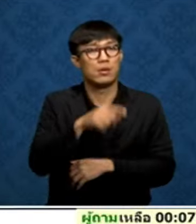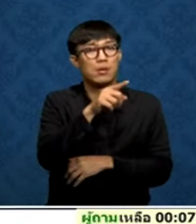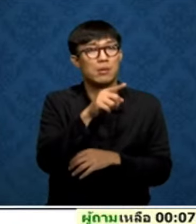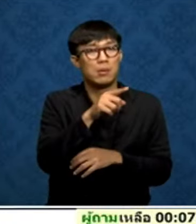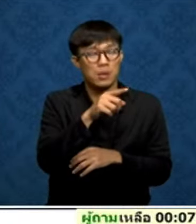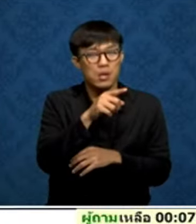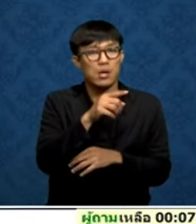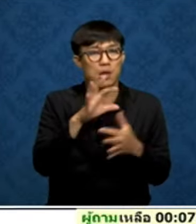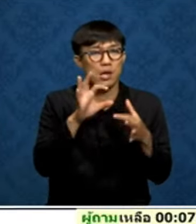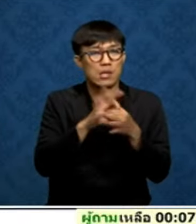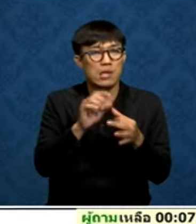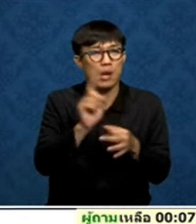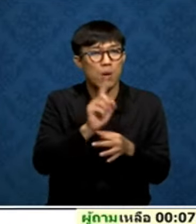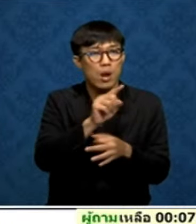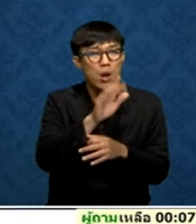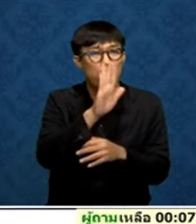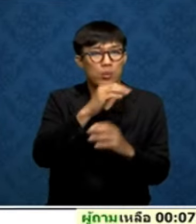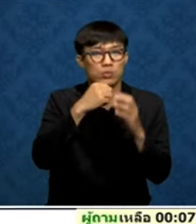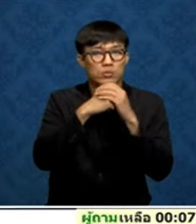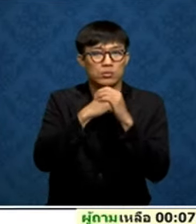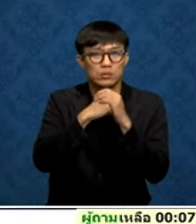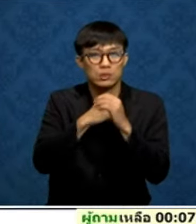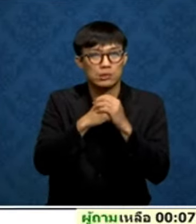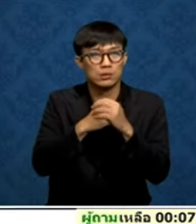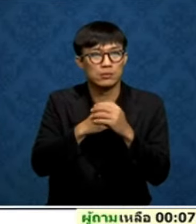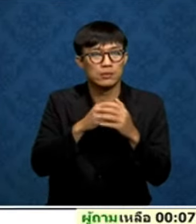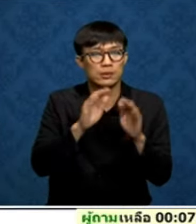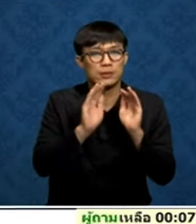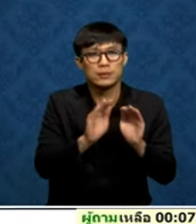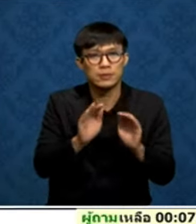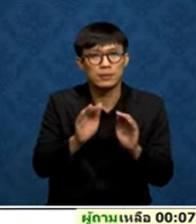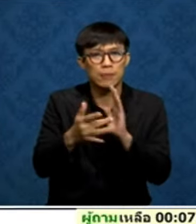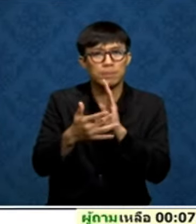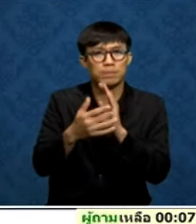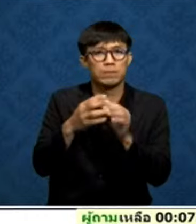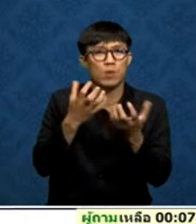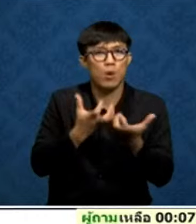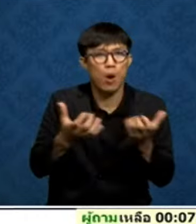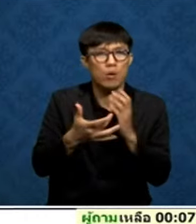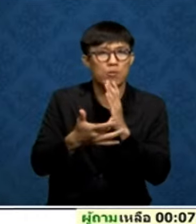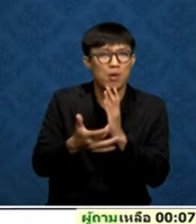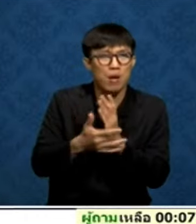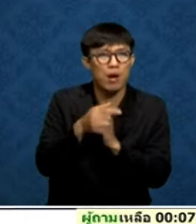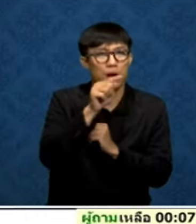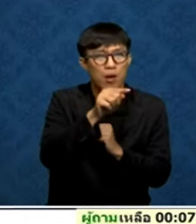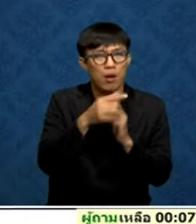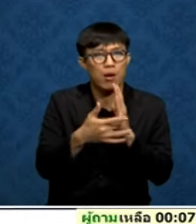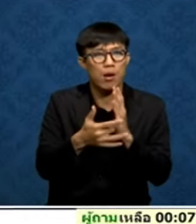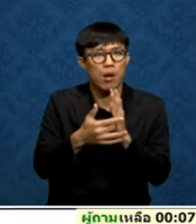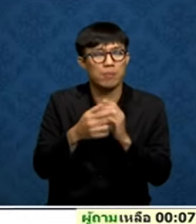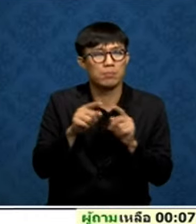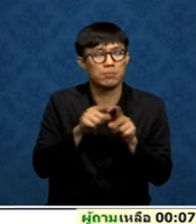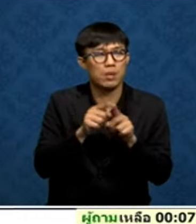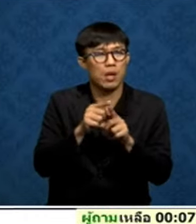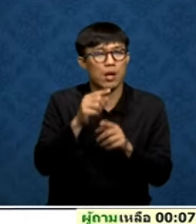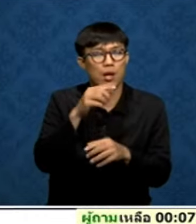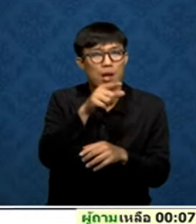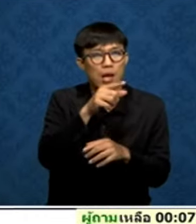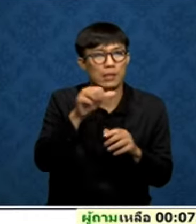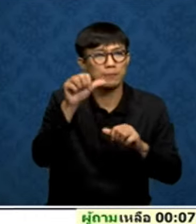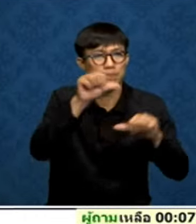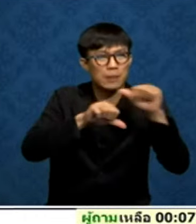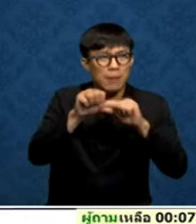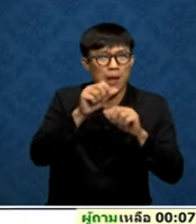ของเรื่องนี้คือโรงงานจีนที่เก็บขยะอิเล็กทรอนิกส์และสารเคมีที่ตำบลคลองกิ่วอำเภอบ้านบึงครับหรือเรารู้จักทั่วประเทศในกรณีสารแคดเมียม